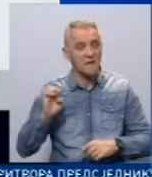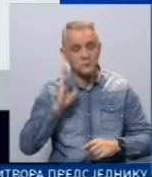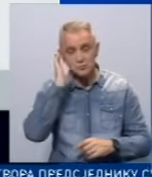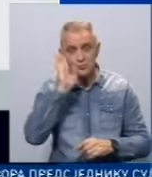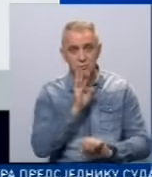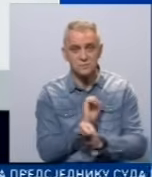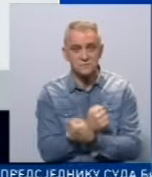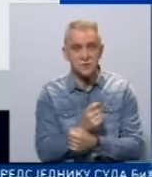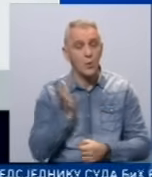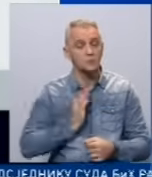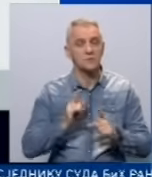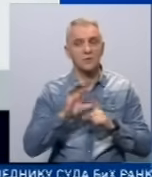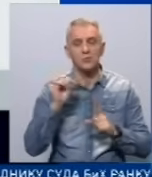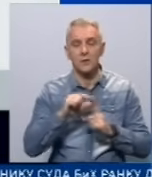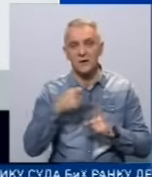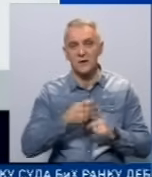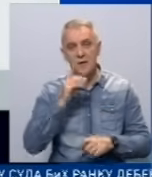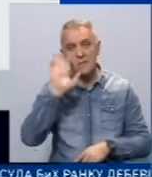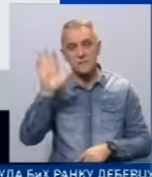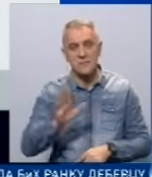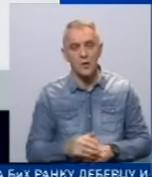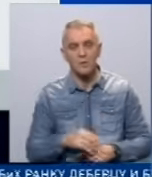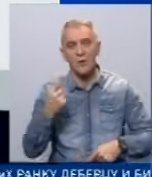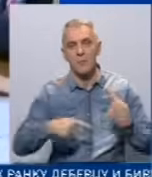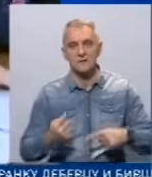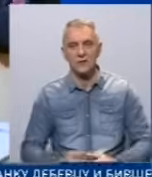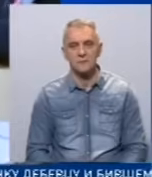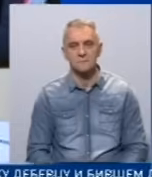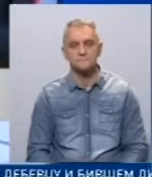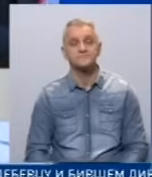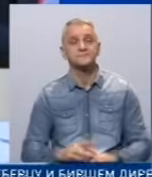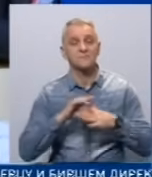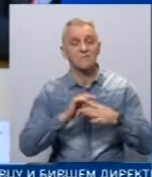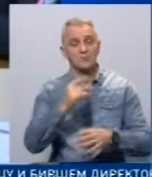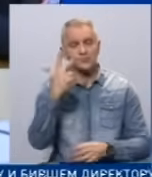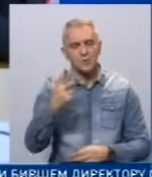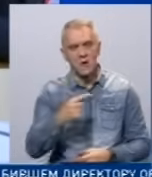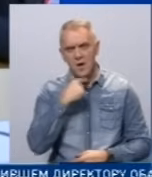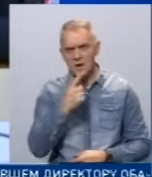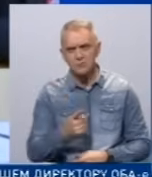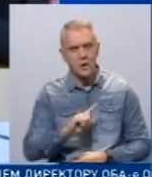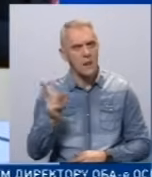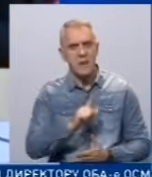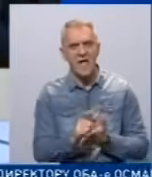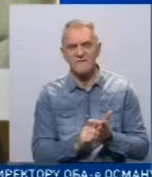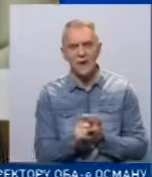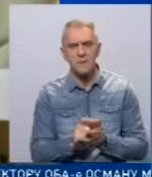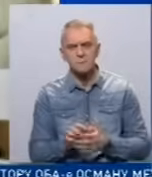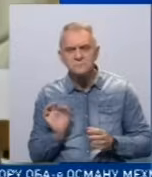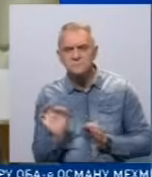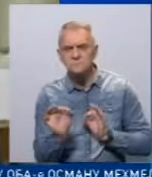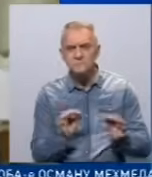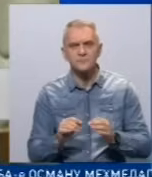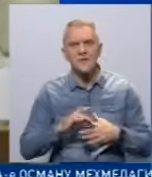i Hercegovine je gospodin Dodik i njegova destruktivna politika. Lideri Trojke su izričiti, nije vrijeme za ultimatume ni